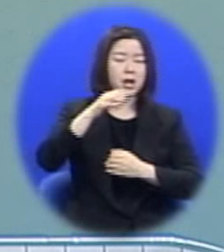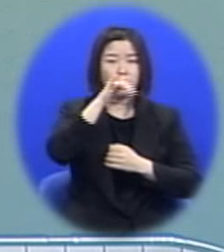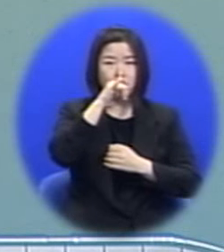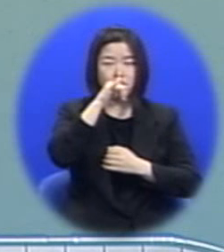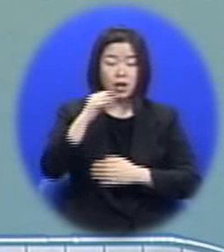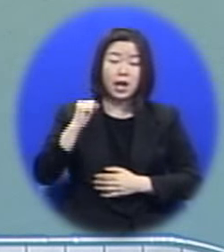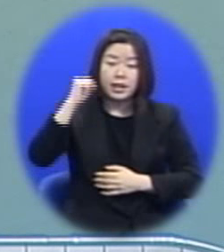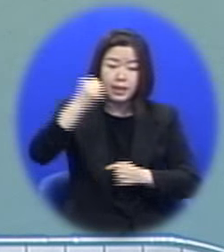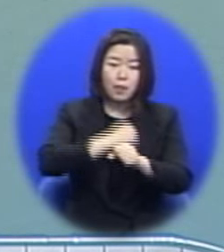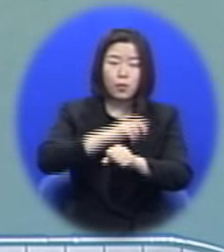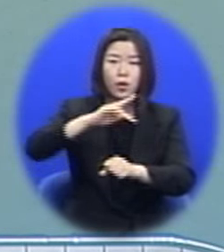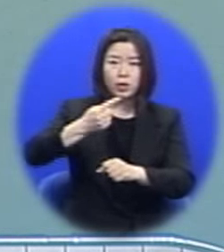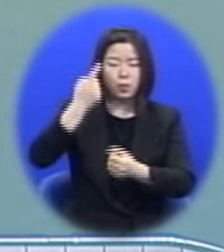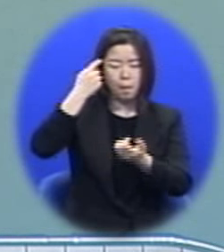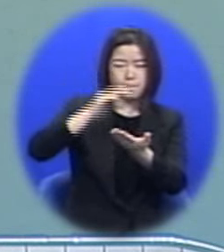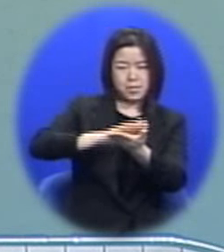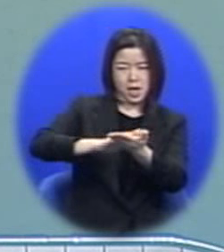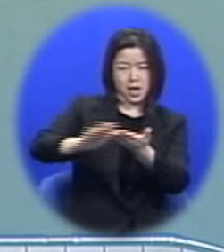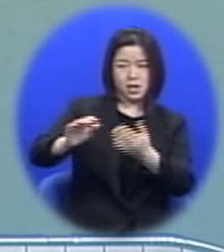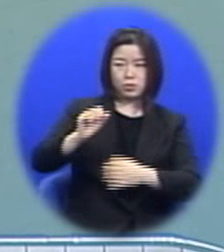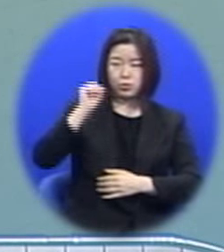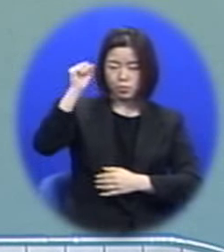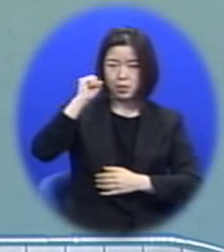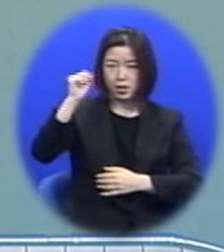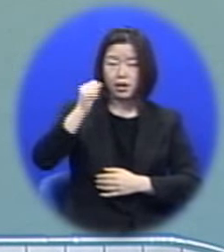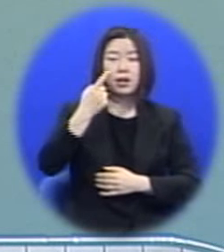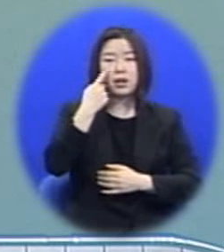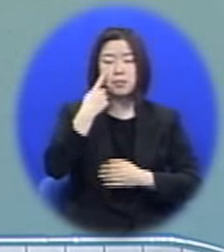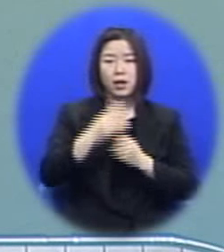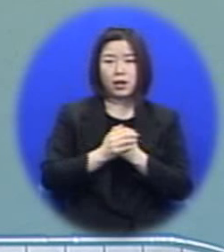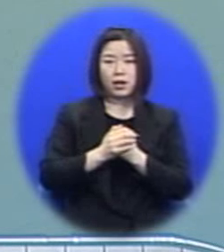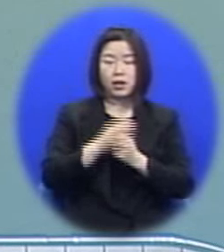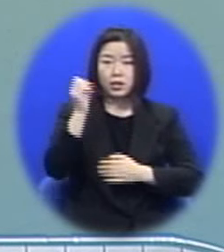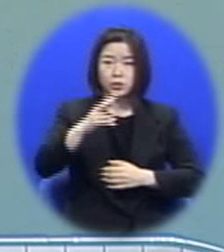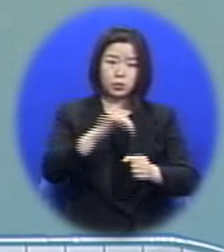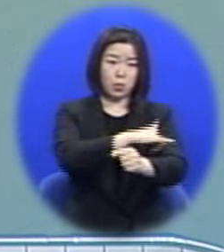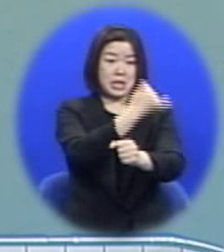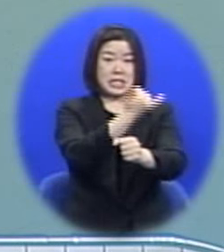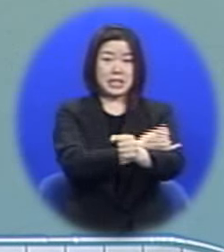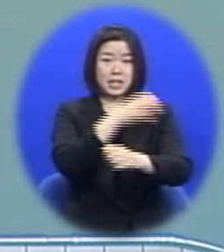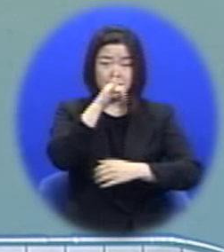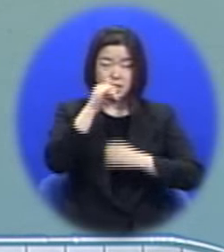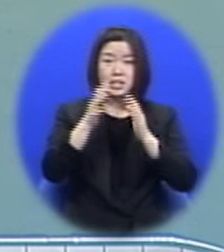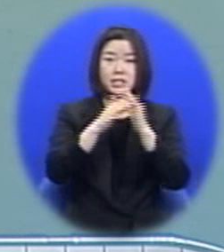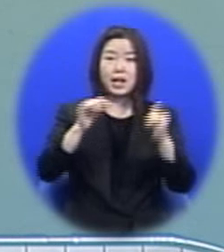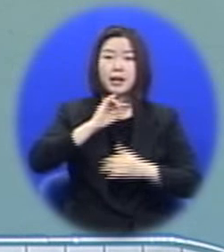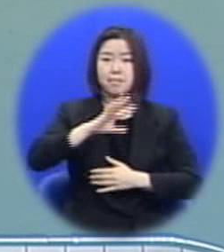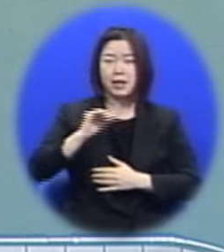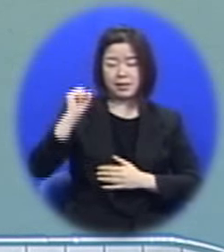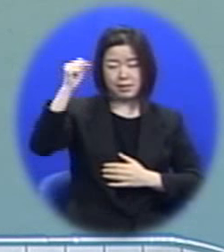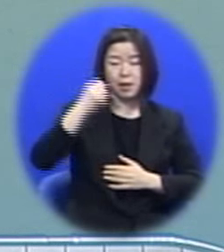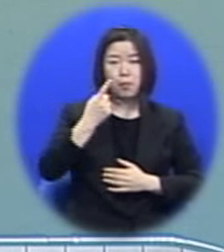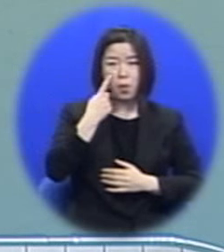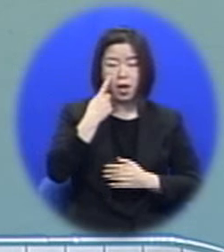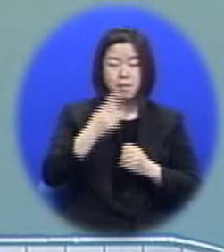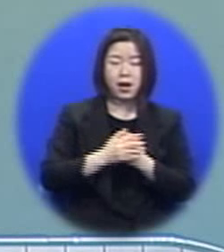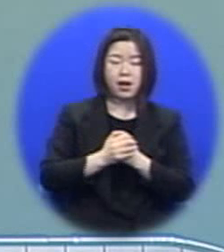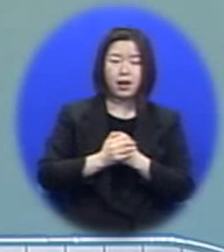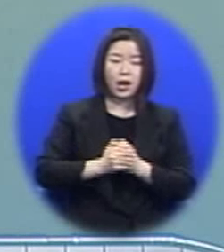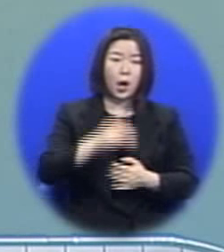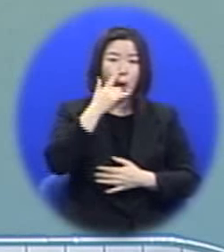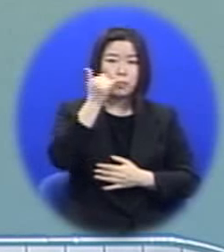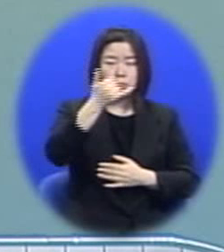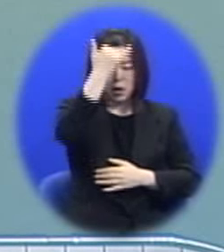평화적인 시위를 해라. 그리고 자격이 있는 사람들만 데모를 해야 된다. 부모에게 효도하지